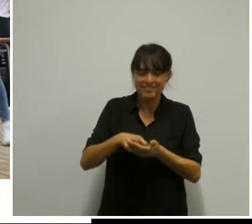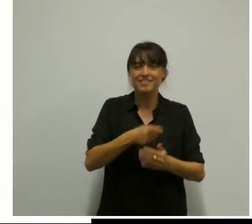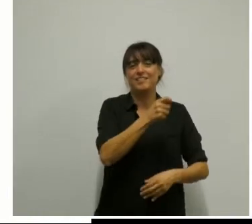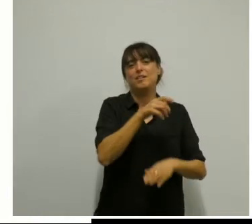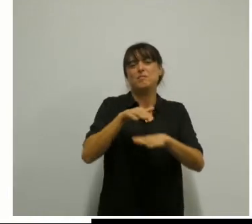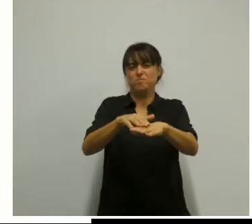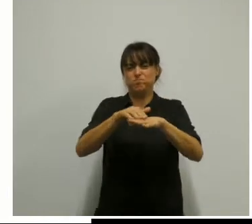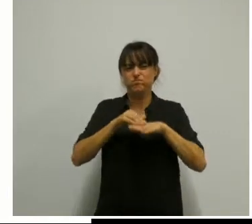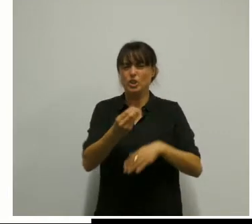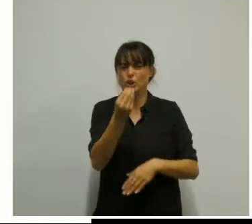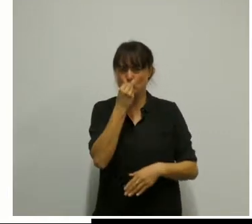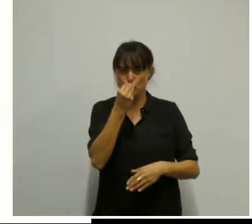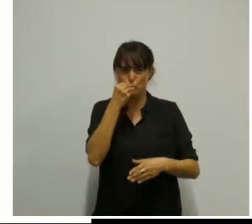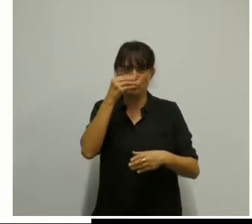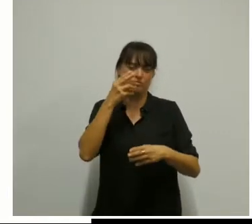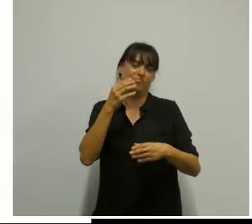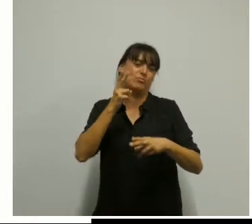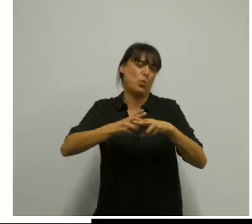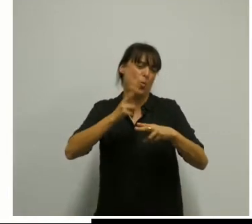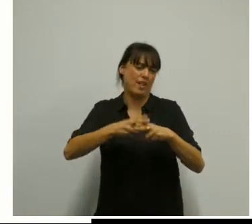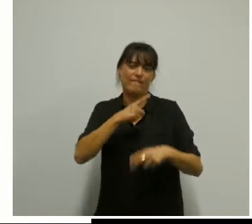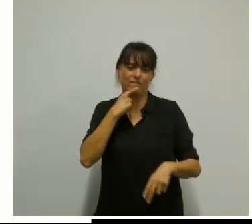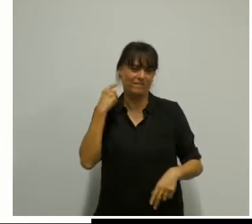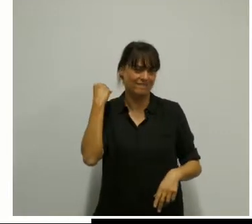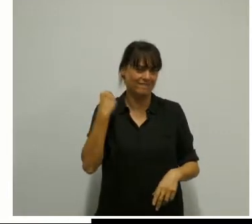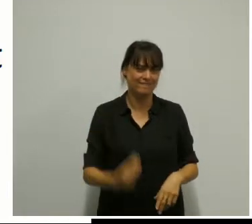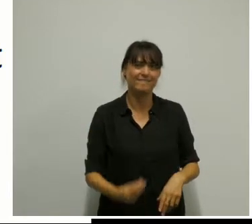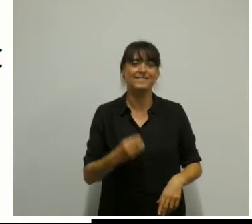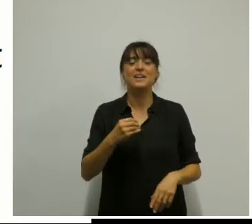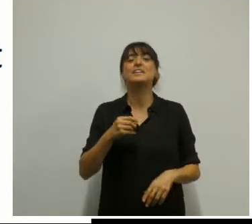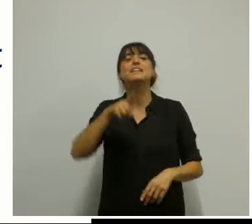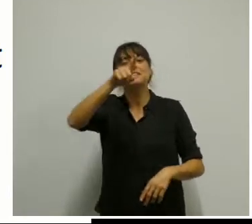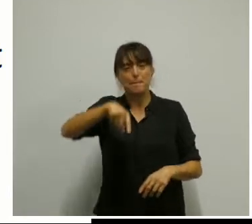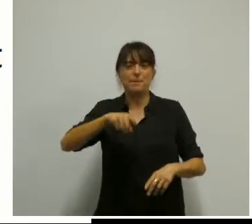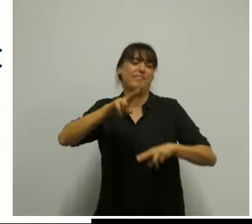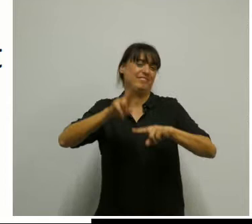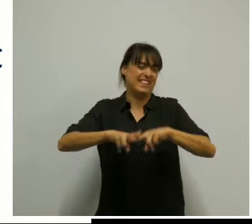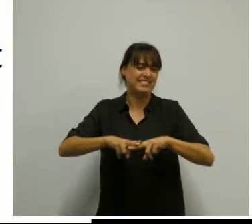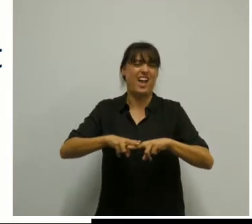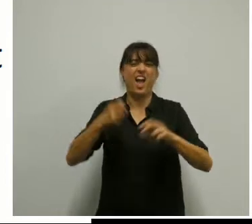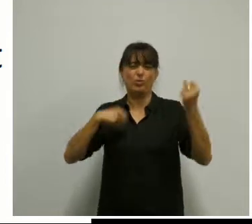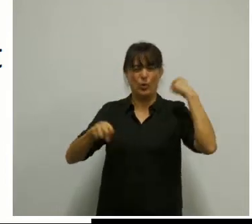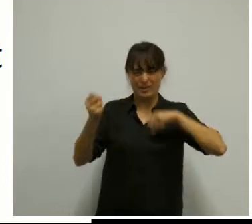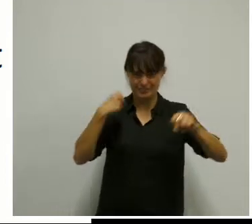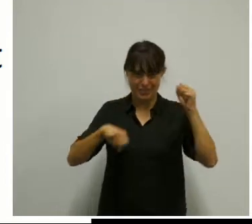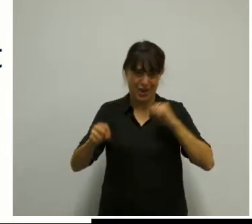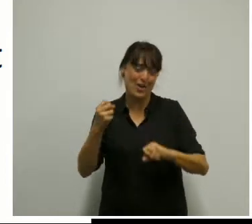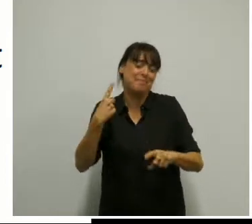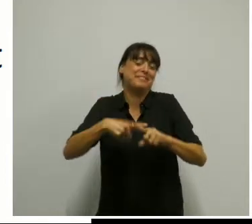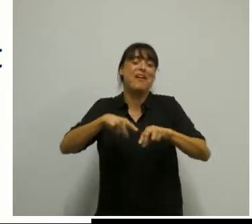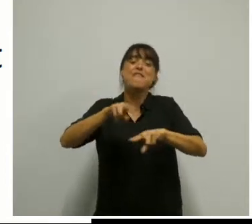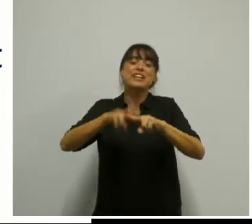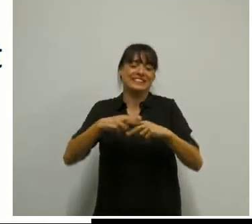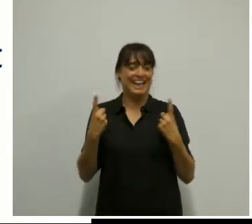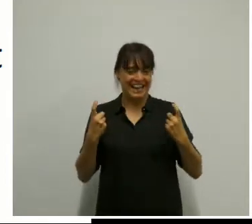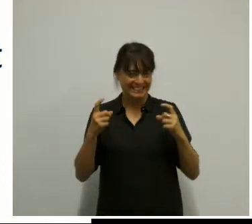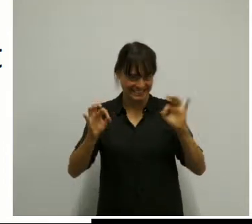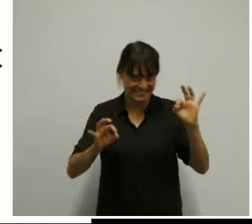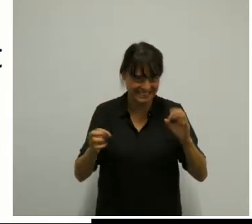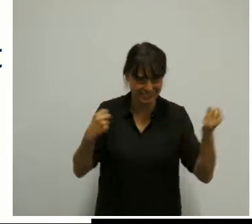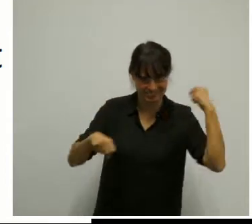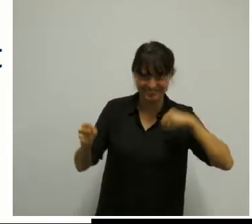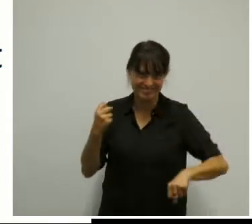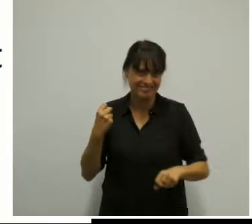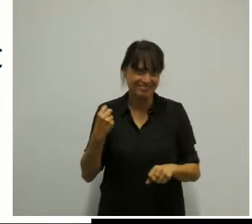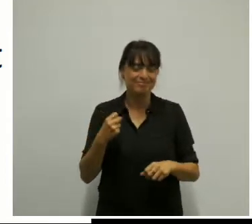nens superbona, i una actuació, bueno, ja veieu, una mica de festa, perquè les coses que se'n fan bé i que acaben fent-li s'han de celebrar.